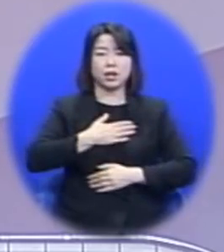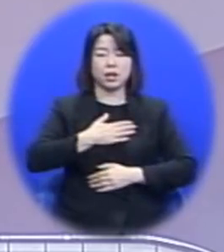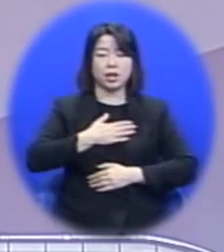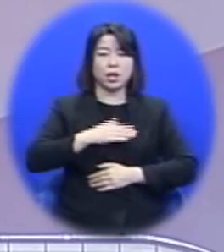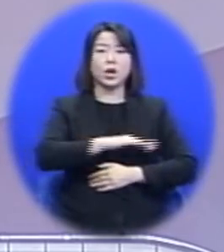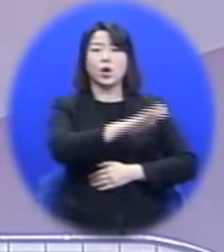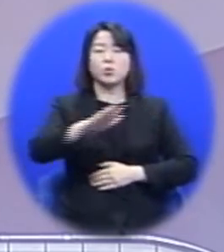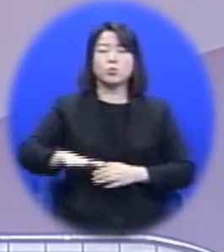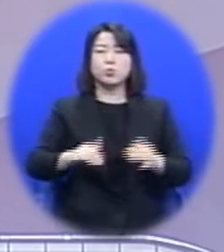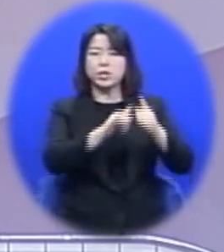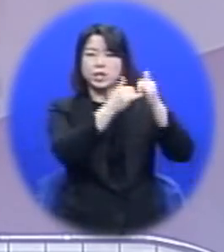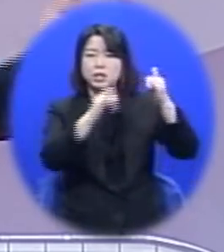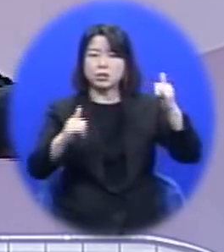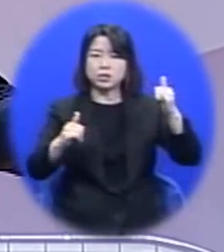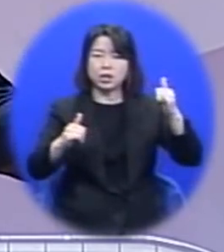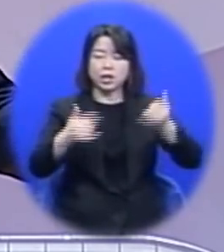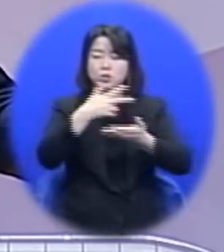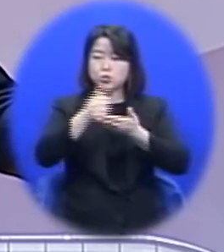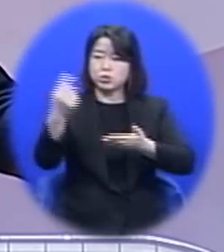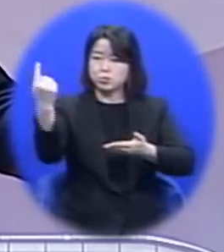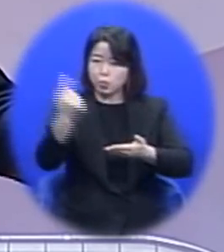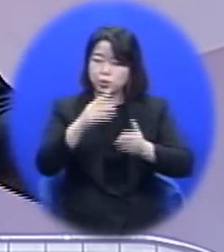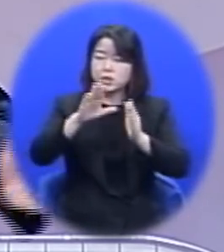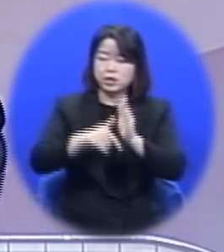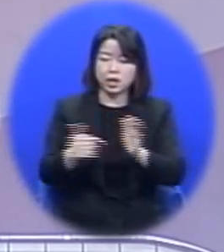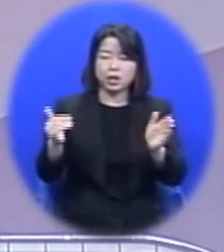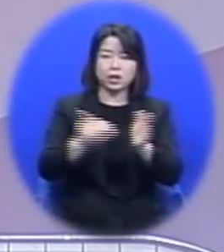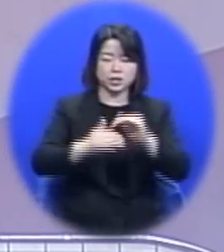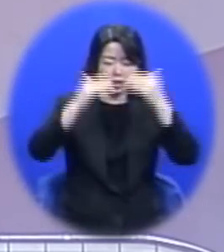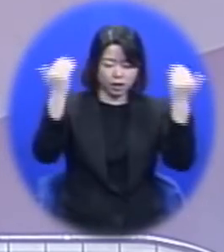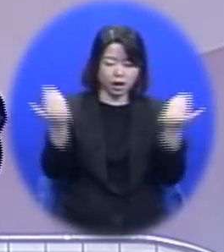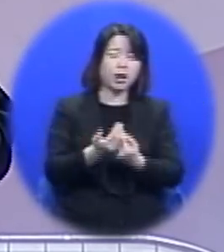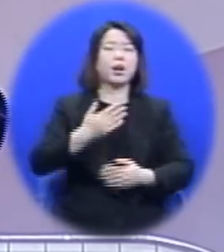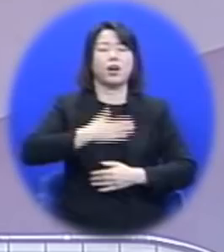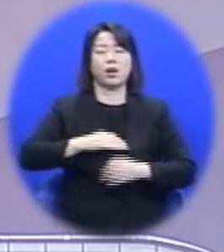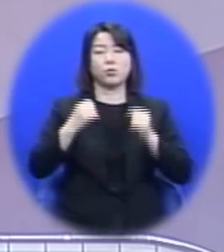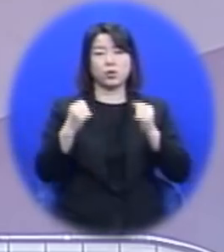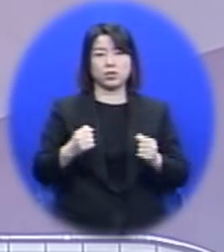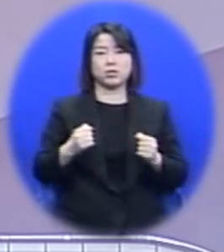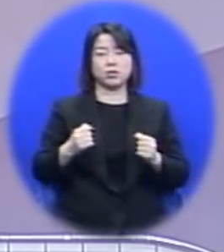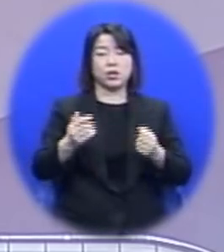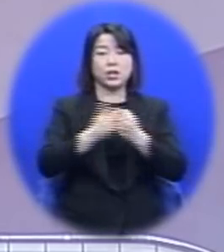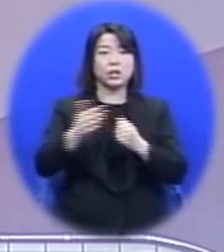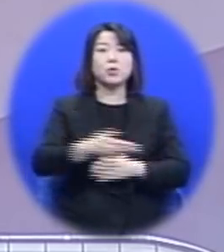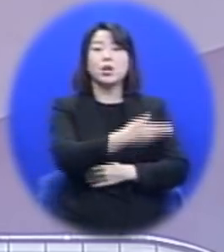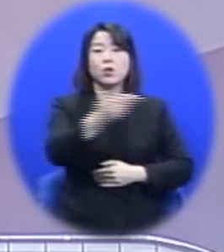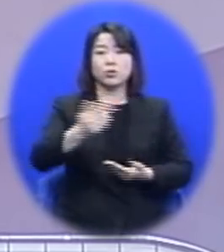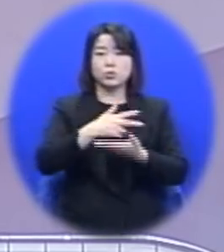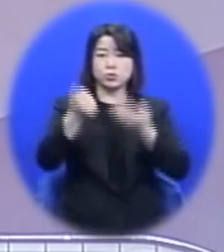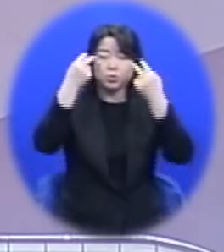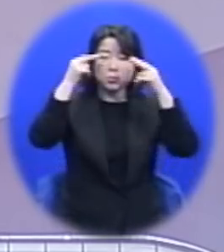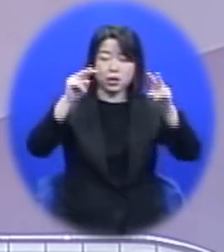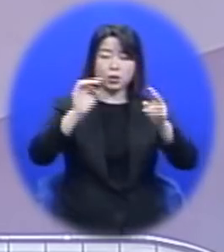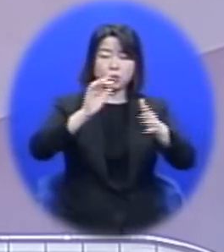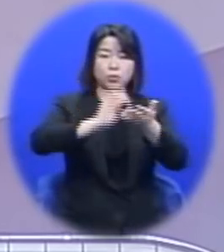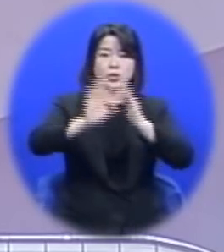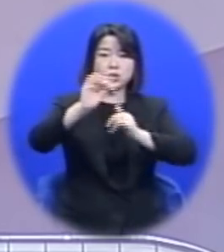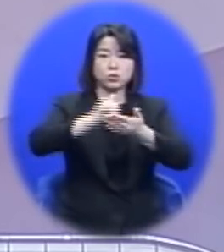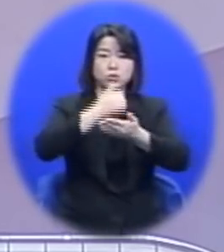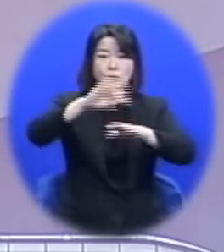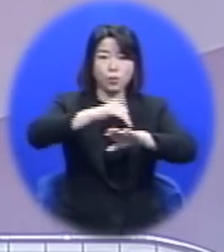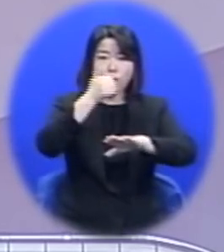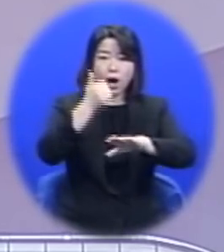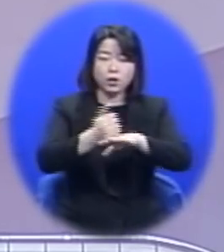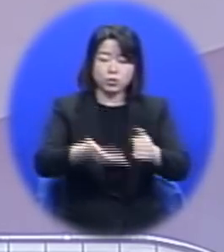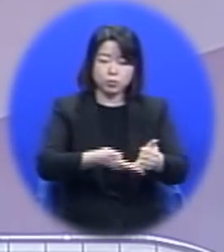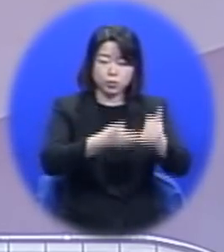지금부터 주님 오실 때까지를 다 알고 계세요, 하나님은. 그러므로 여러분이 주님을 바라보고 예수님을 왕으로 모시고 살게 될